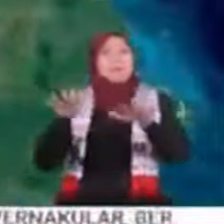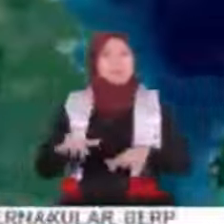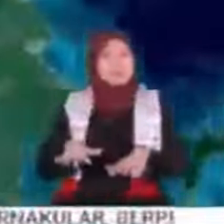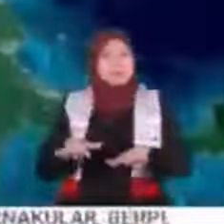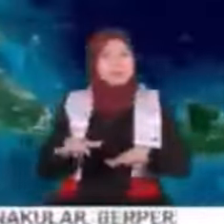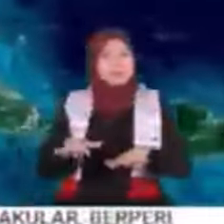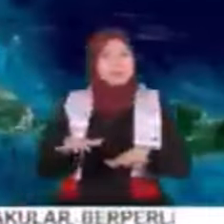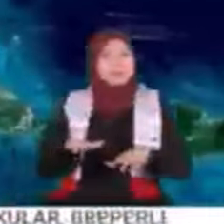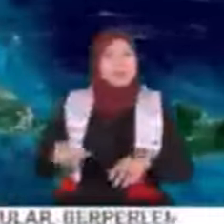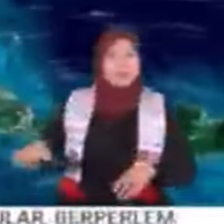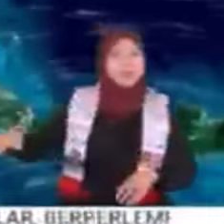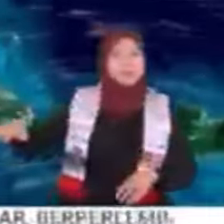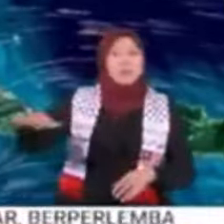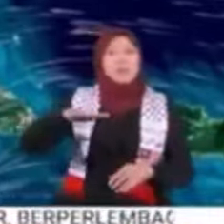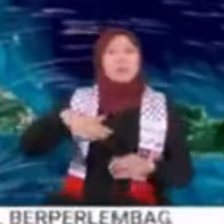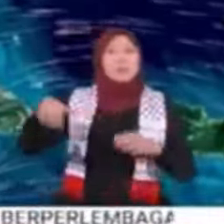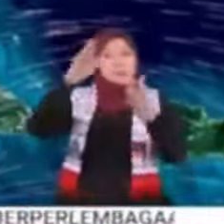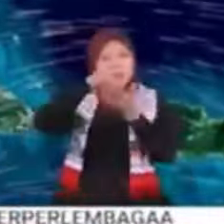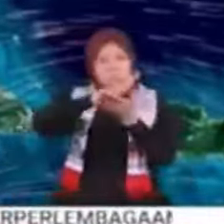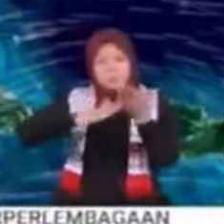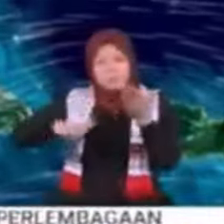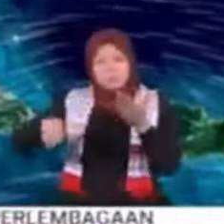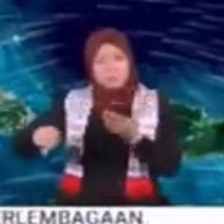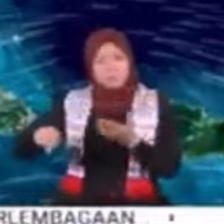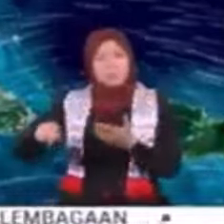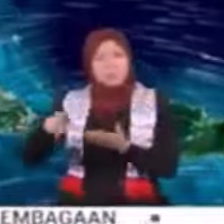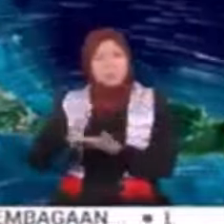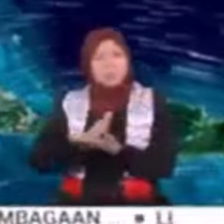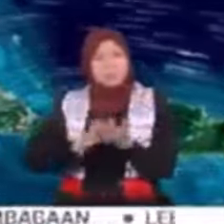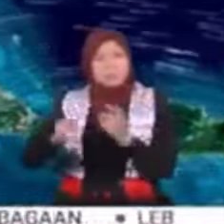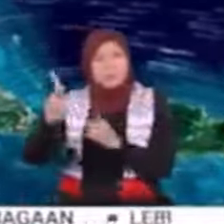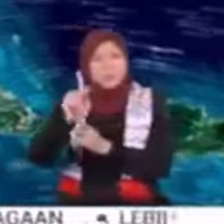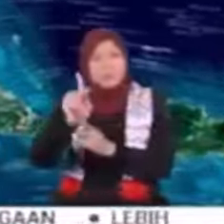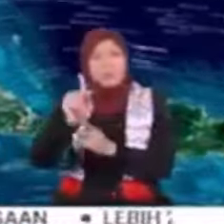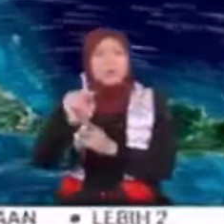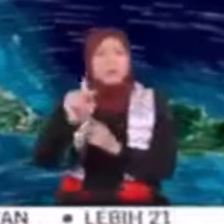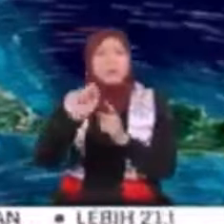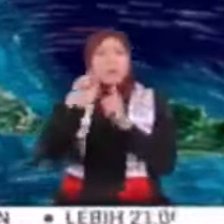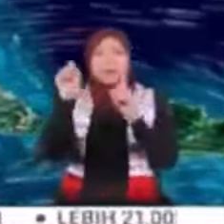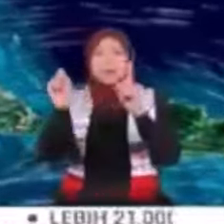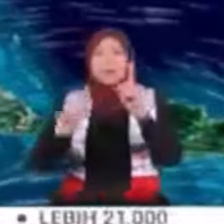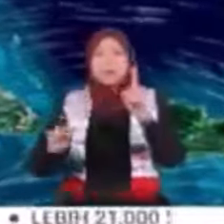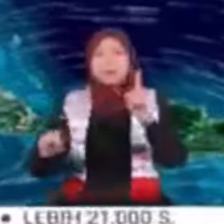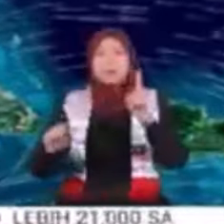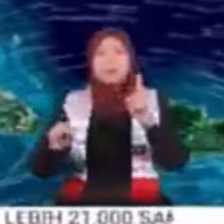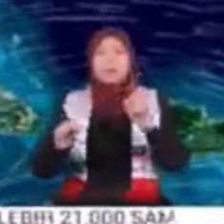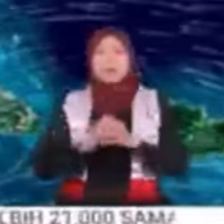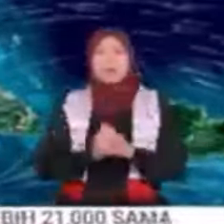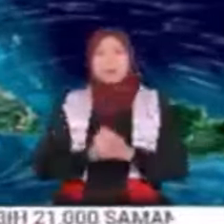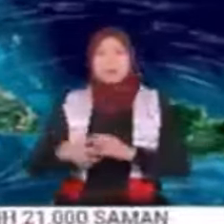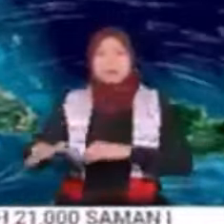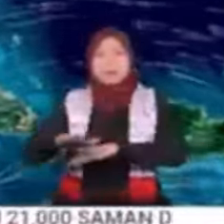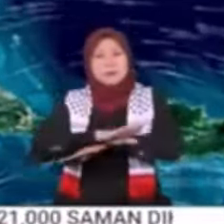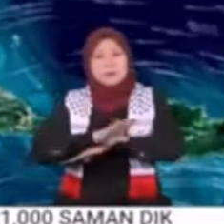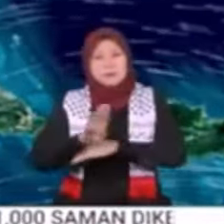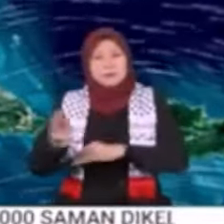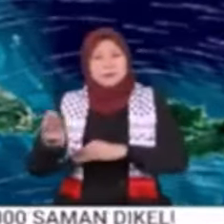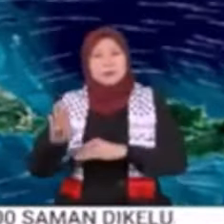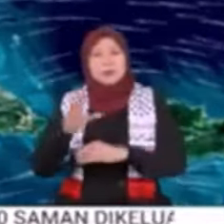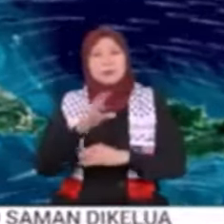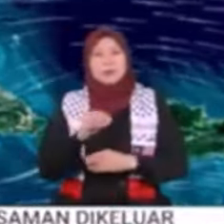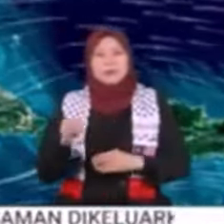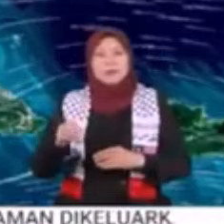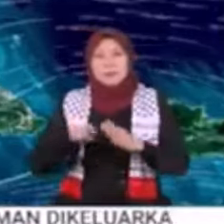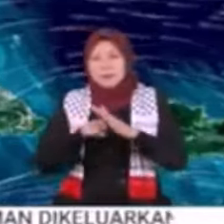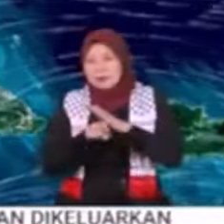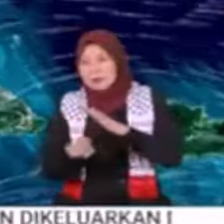di hampir ke semua bahagian, melibatkan bahagian Kudat, bahagian Sandakan, di bahagian pantai barat dan juga di